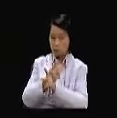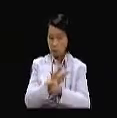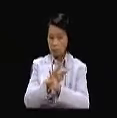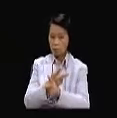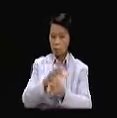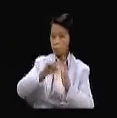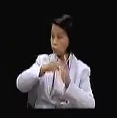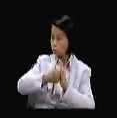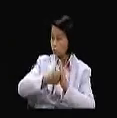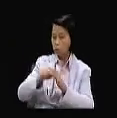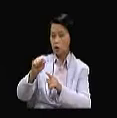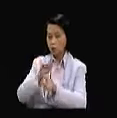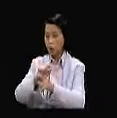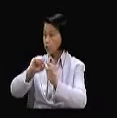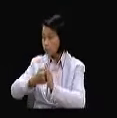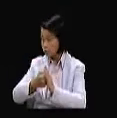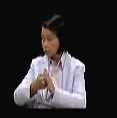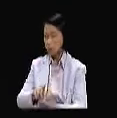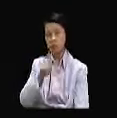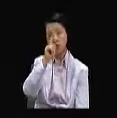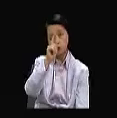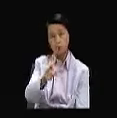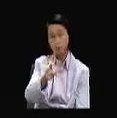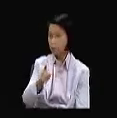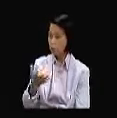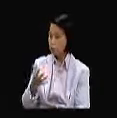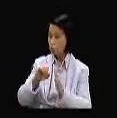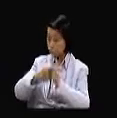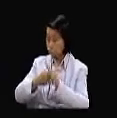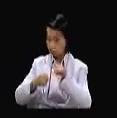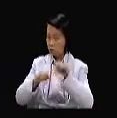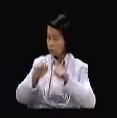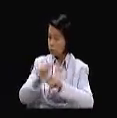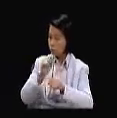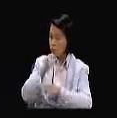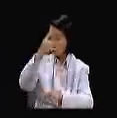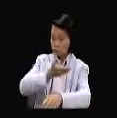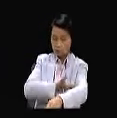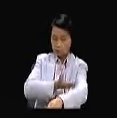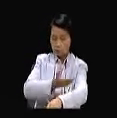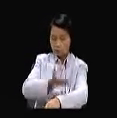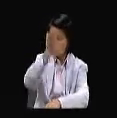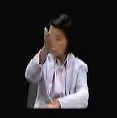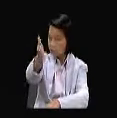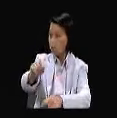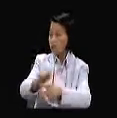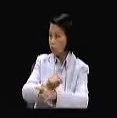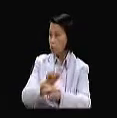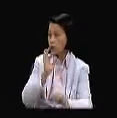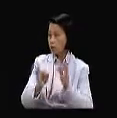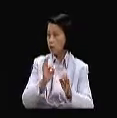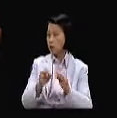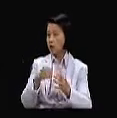sumber dari segi penggunaan sumber dari segi memastikan 4S tunggu semuanya boleh digunakan untuk generasi penerusnya dan pastikan tersebut bintang